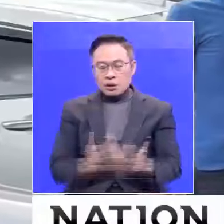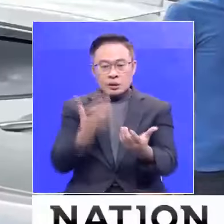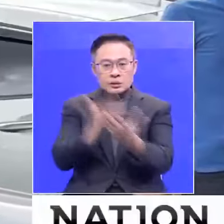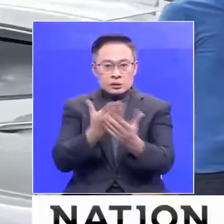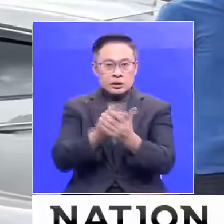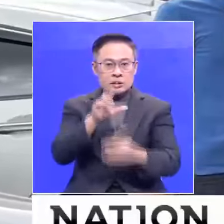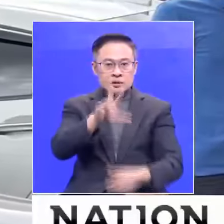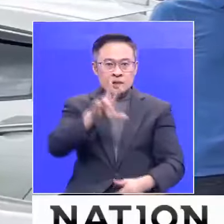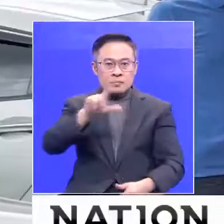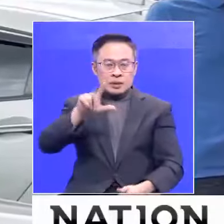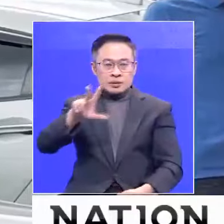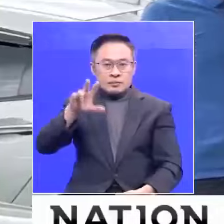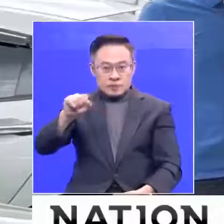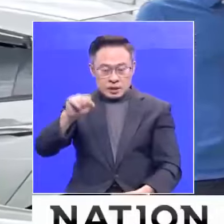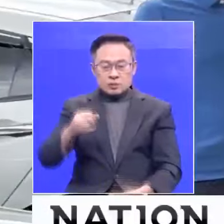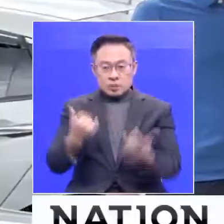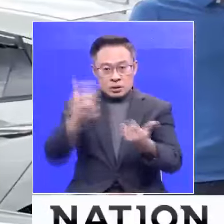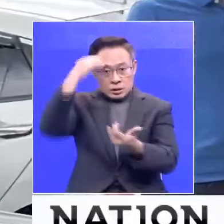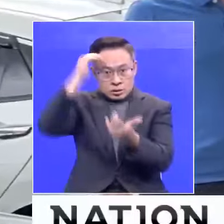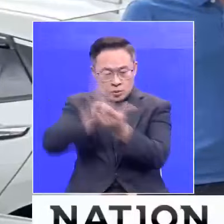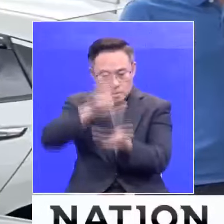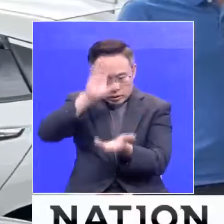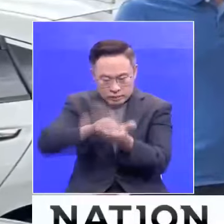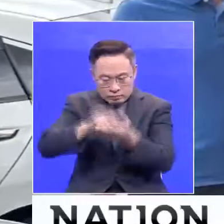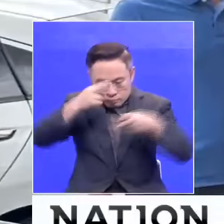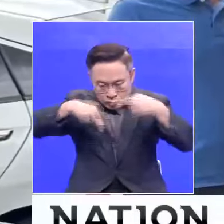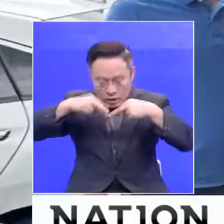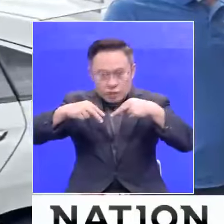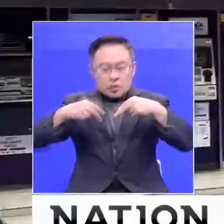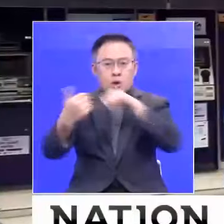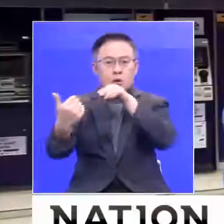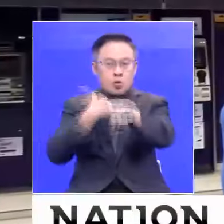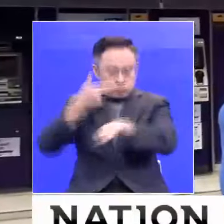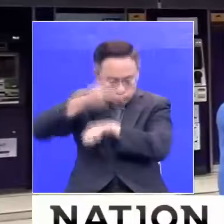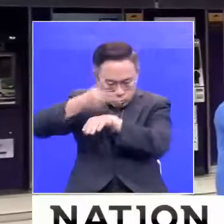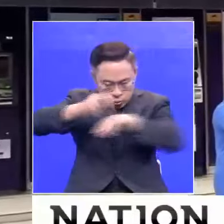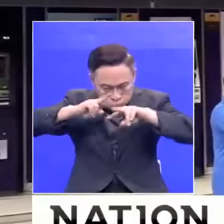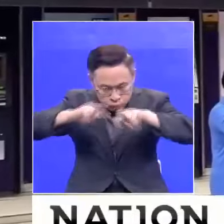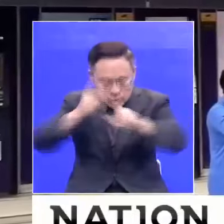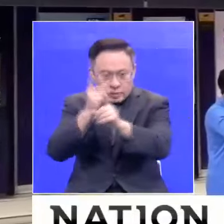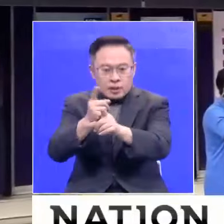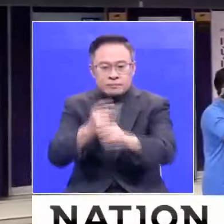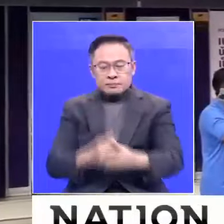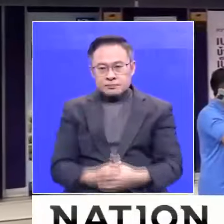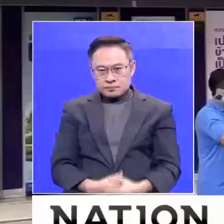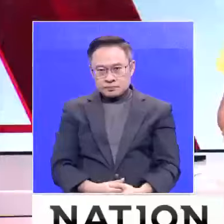มาเดี๋ยวต้องไปเร่งดูกล้องวงจรปิดเอาคนร้ายเนี่ยมาดำเนินคดีด้วยนะฮะ